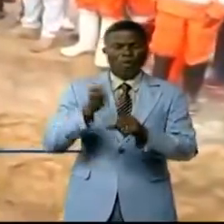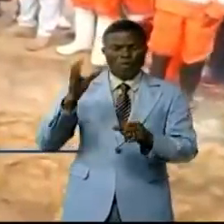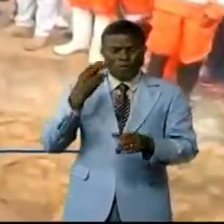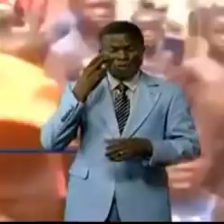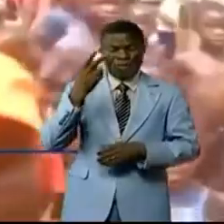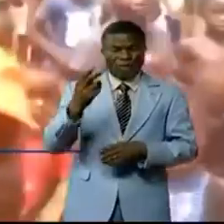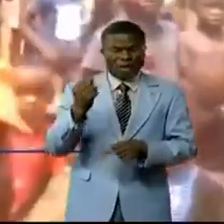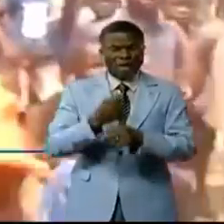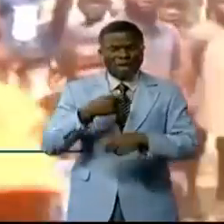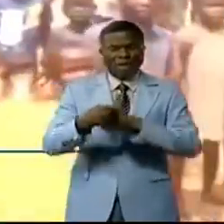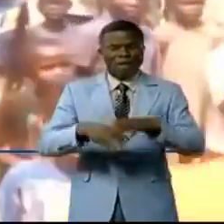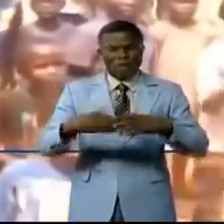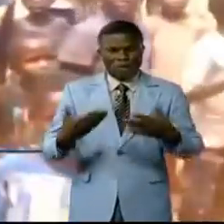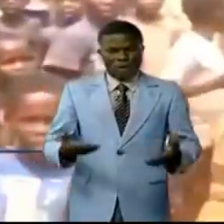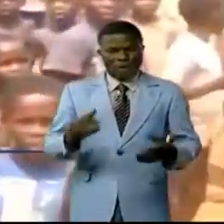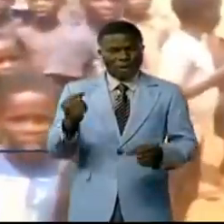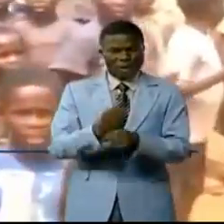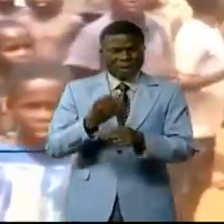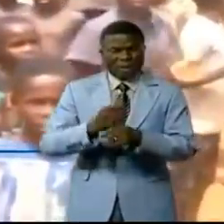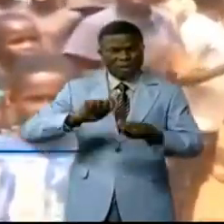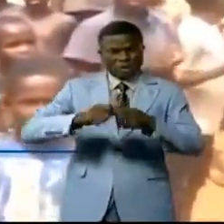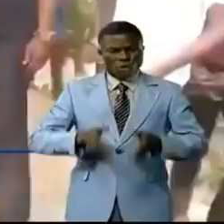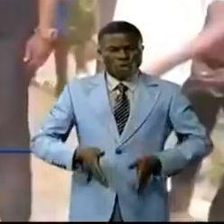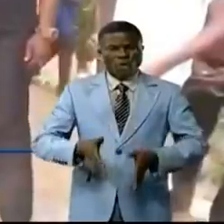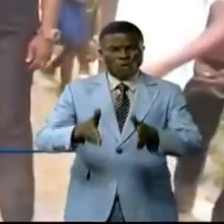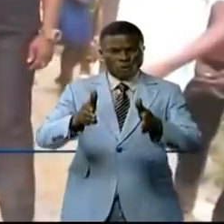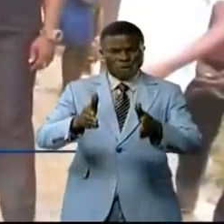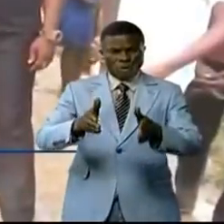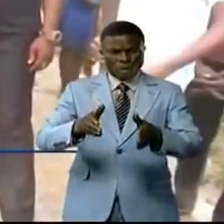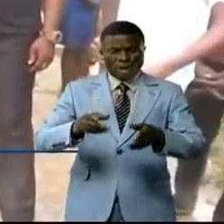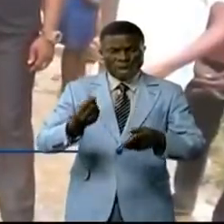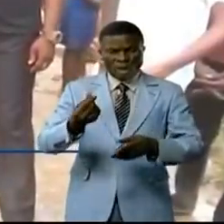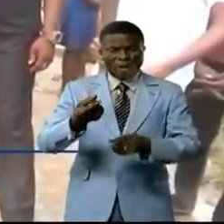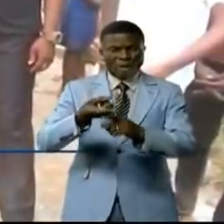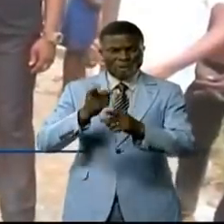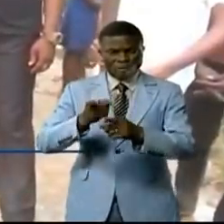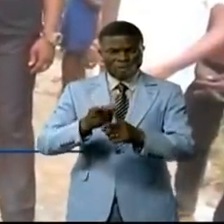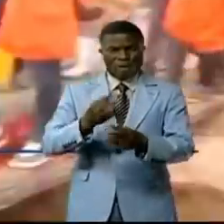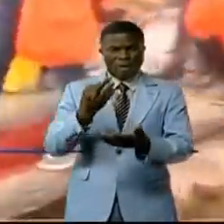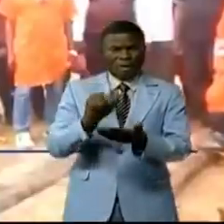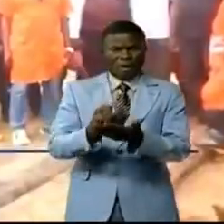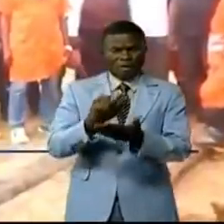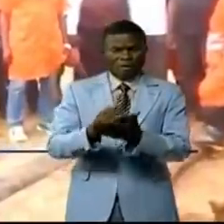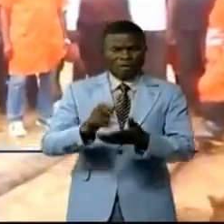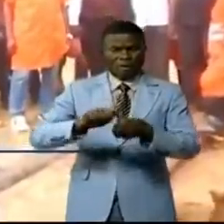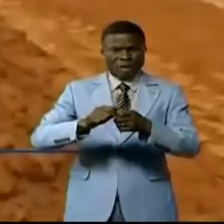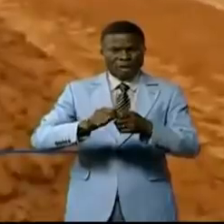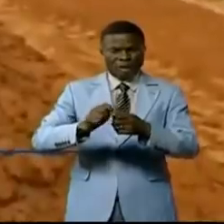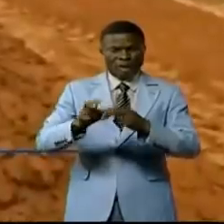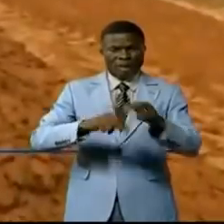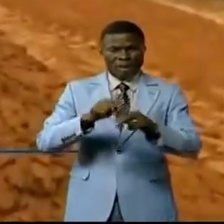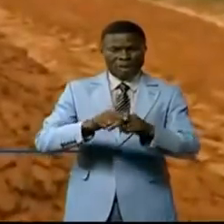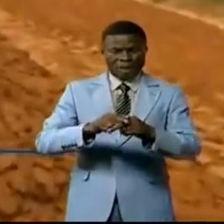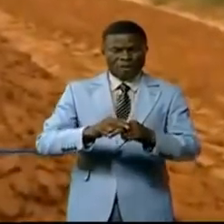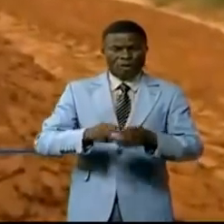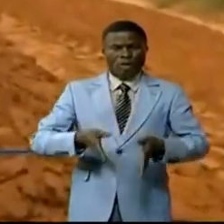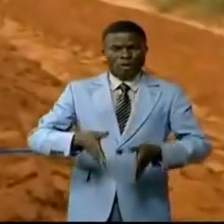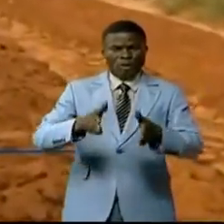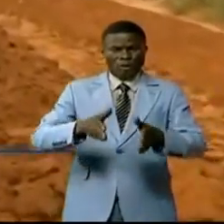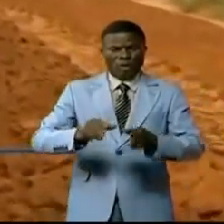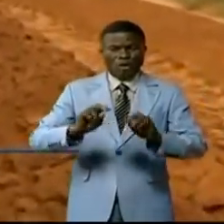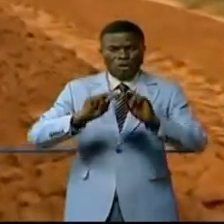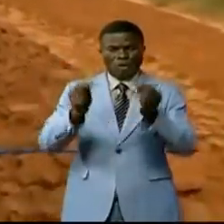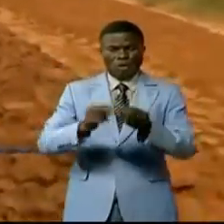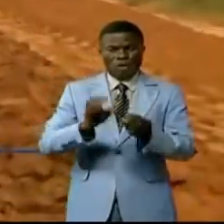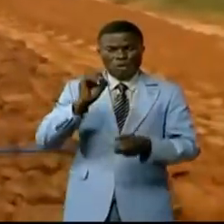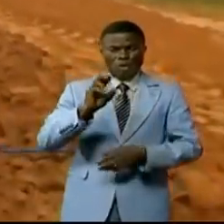de Bosso-Djanoua. Ces travaux d'entretien routier sous le financement des fonds d'entretien routier FONER, la brigade de l'Office